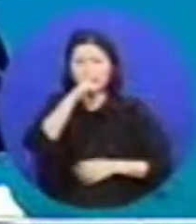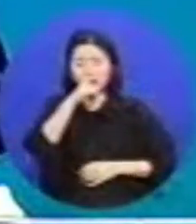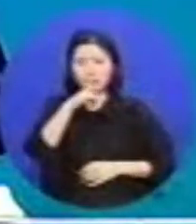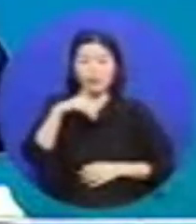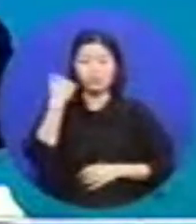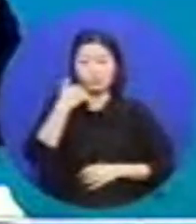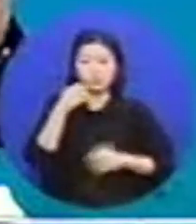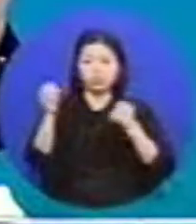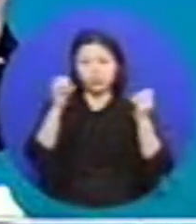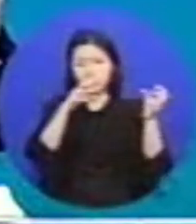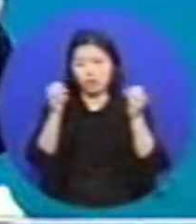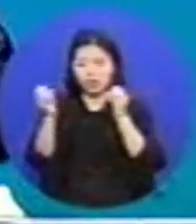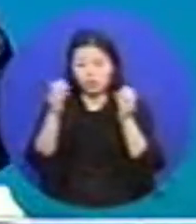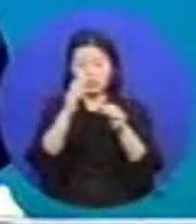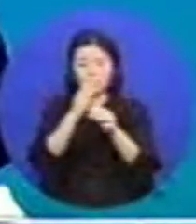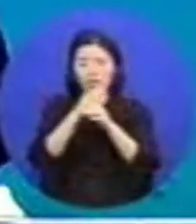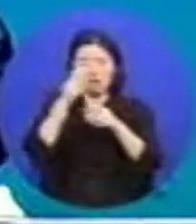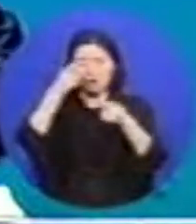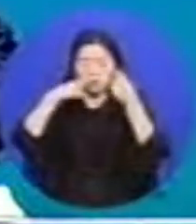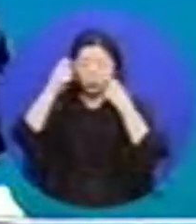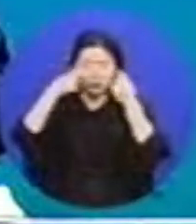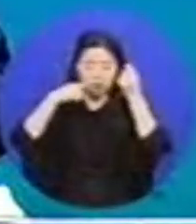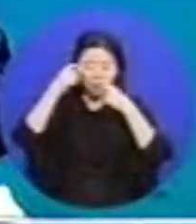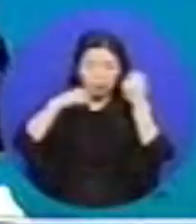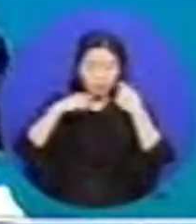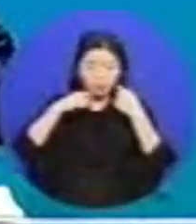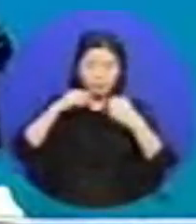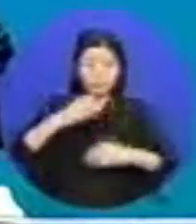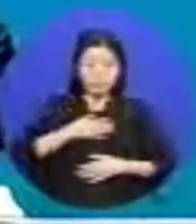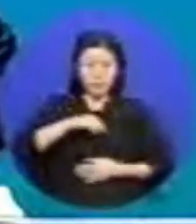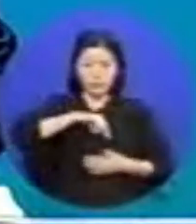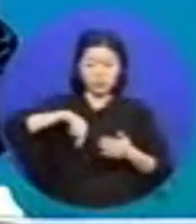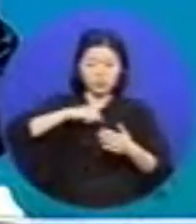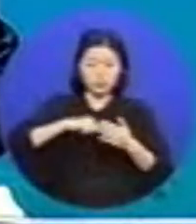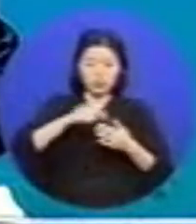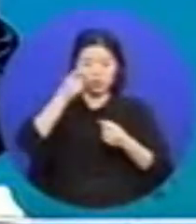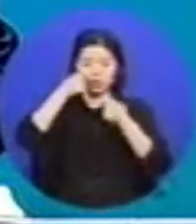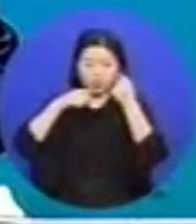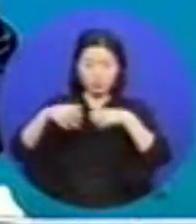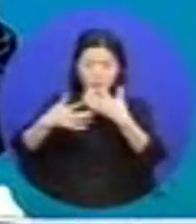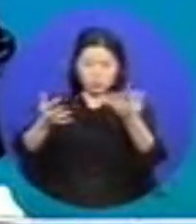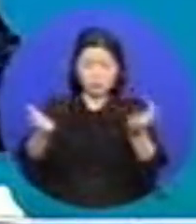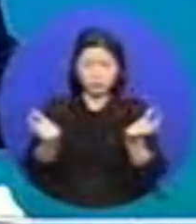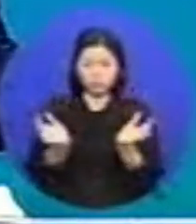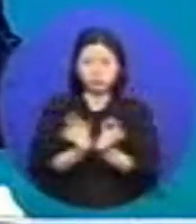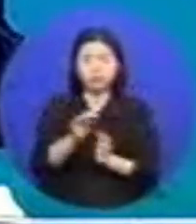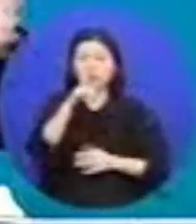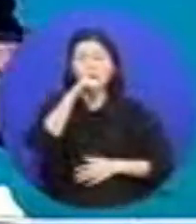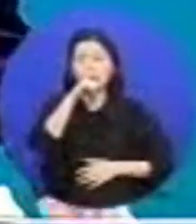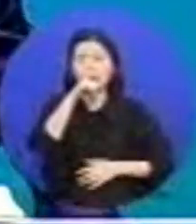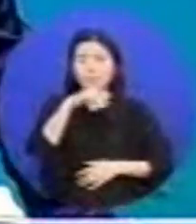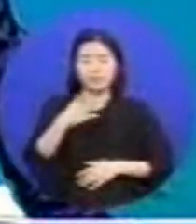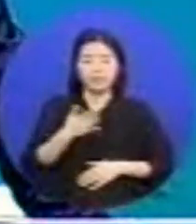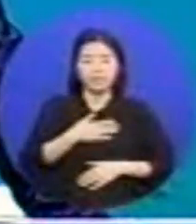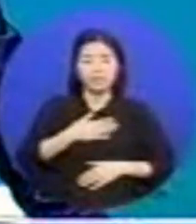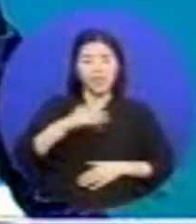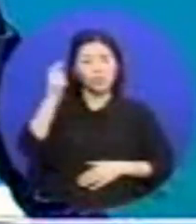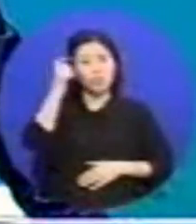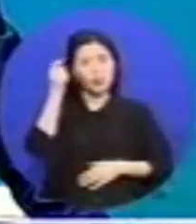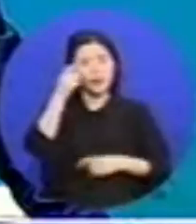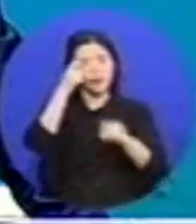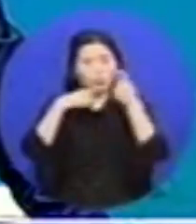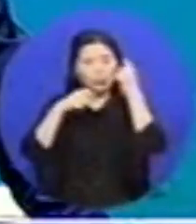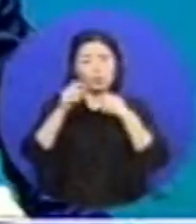조그만 이야기하다 보면 울어요. 자기 속에 눈물 보따리가 있는 걸 봐. 왜 그렇게 자기는 울본지